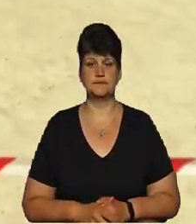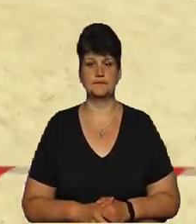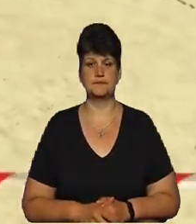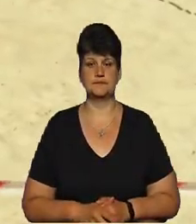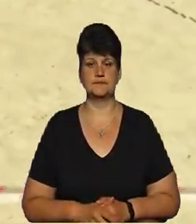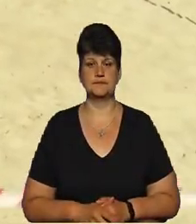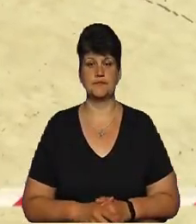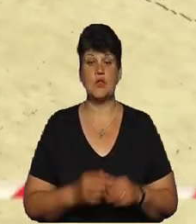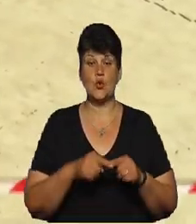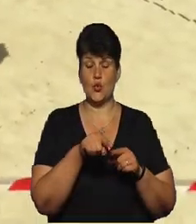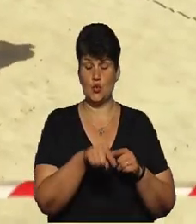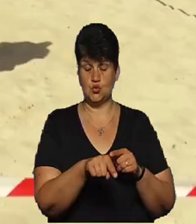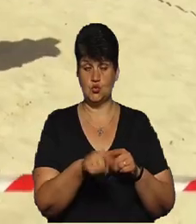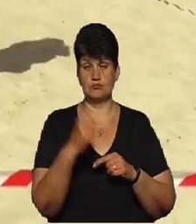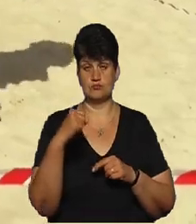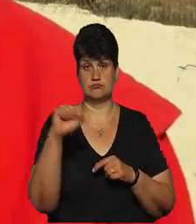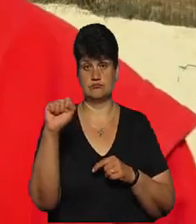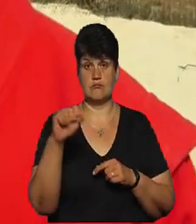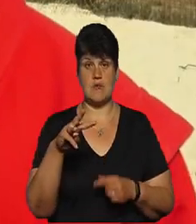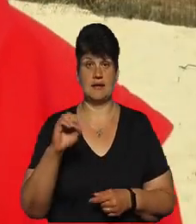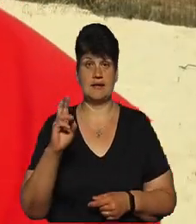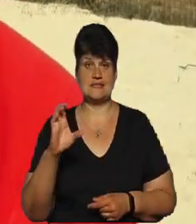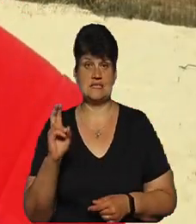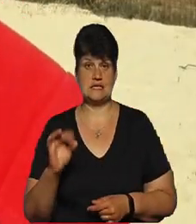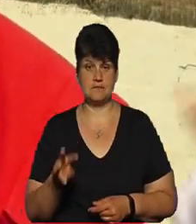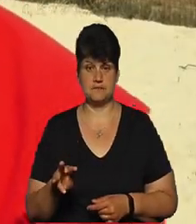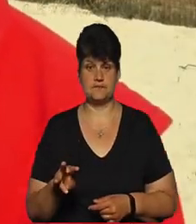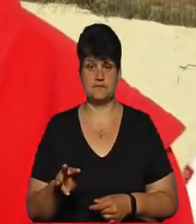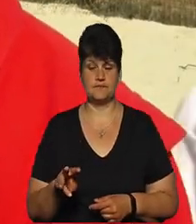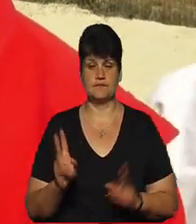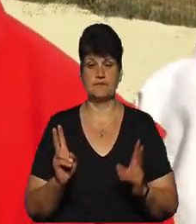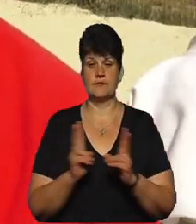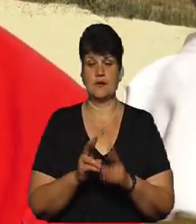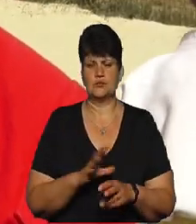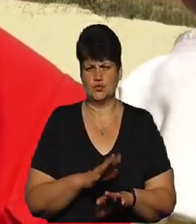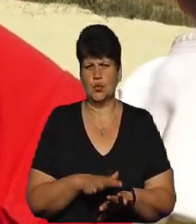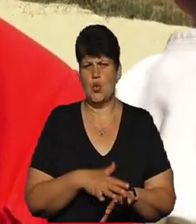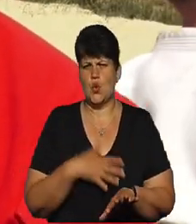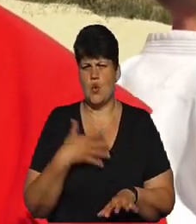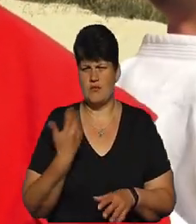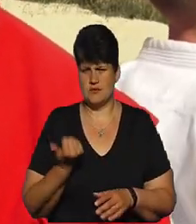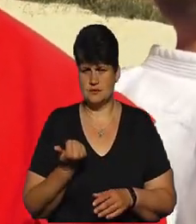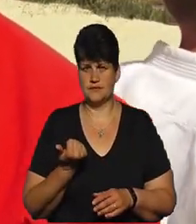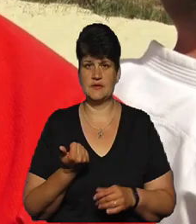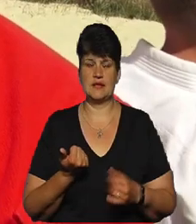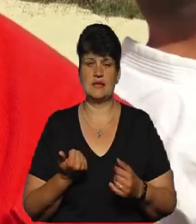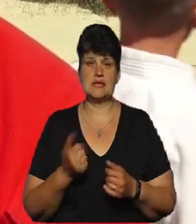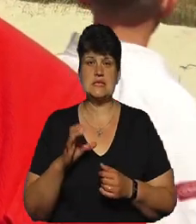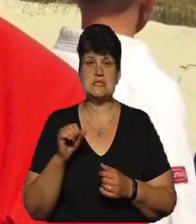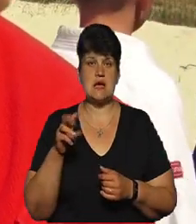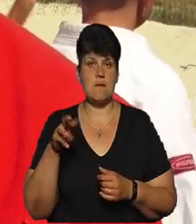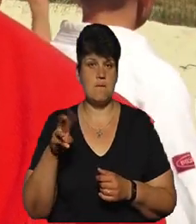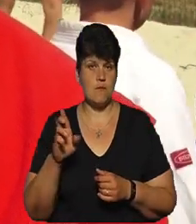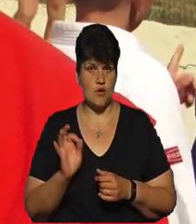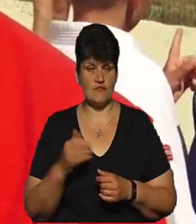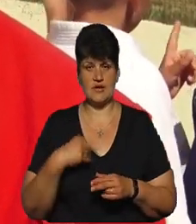У цьому поєдинку перемагає Максим. Поєдинок був досить таки довгим, як по правилам пляжного самбо. В кінці я